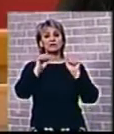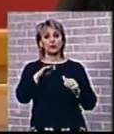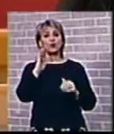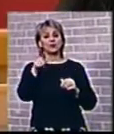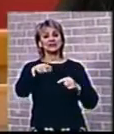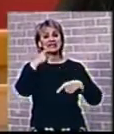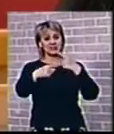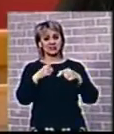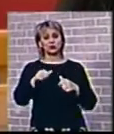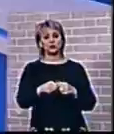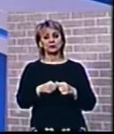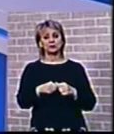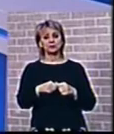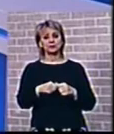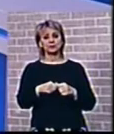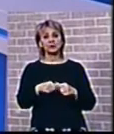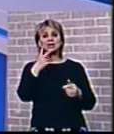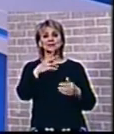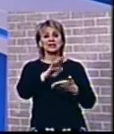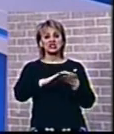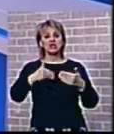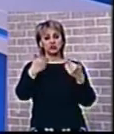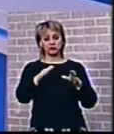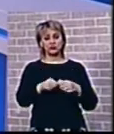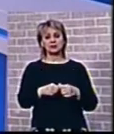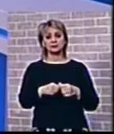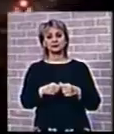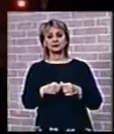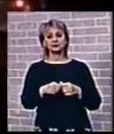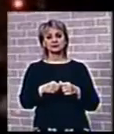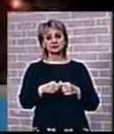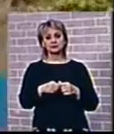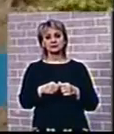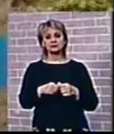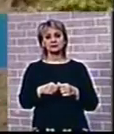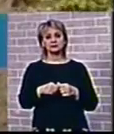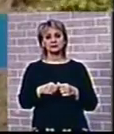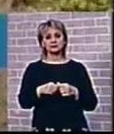станут традиционными. Смотрите дальше в выпуске.